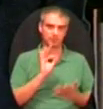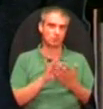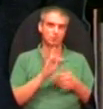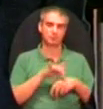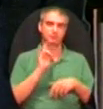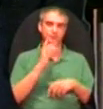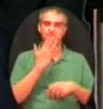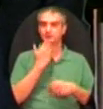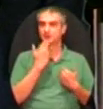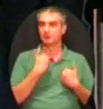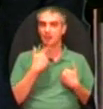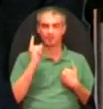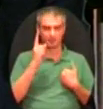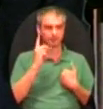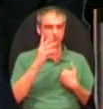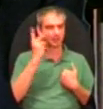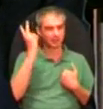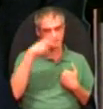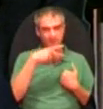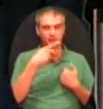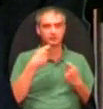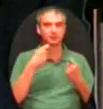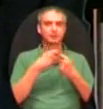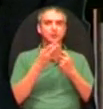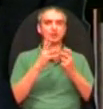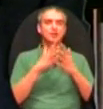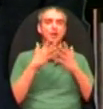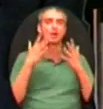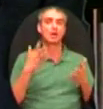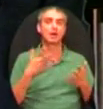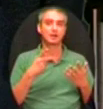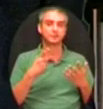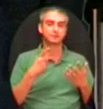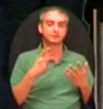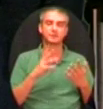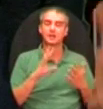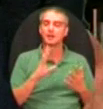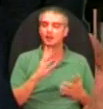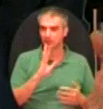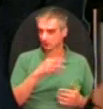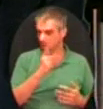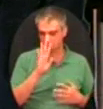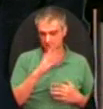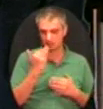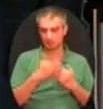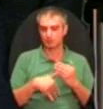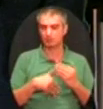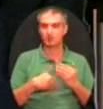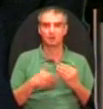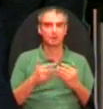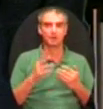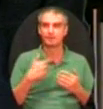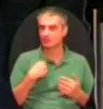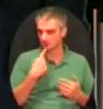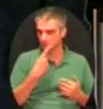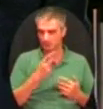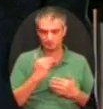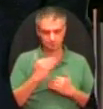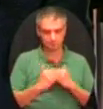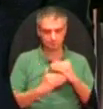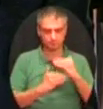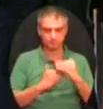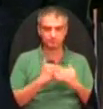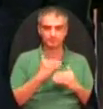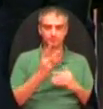תורפה בבטן הישראלית, אבל אני חושב שצריך לתפוס את הדברים בקונטקסט הרחב יותר. מאי, גם הוא ייגמר. אבל מה שאנחנו רואים פה כמגמה,